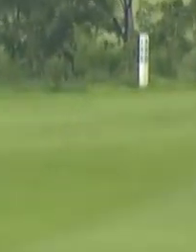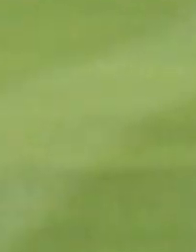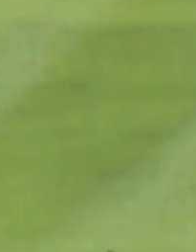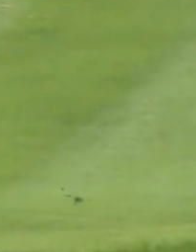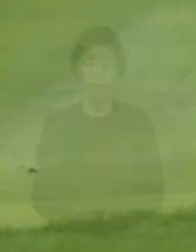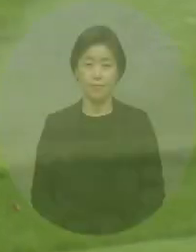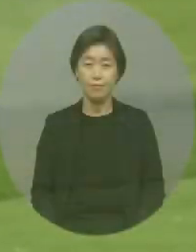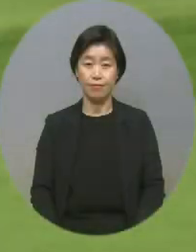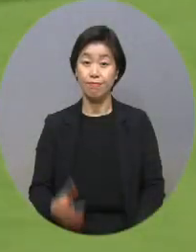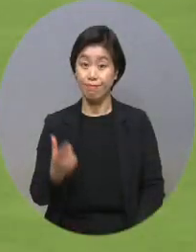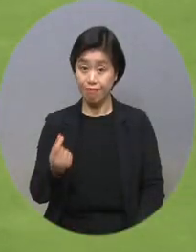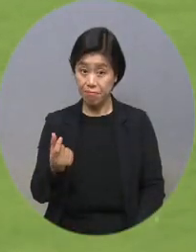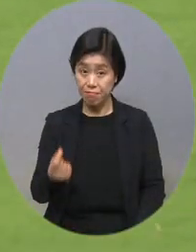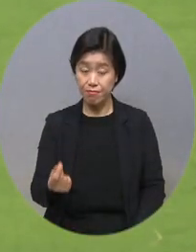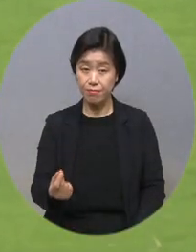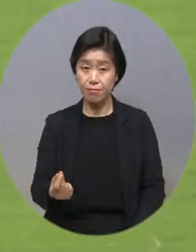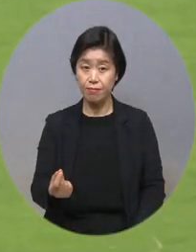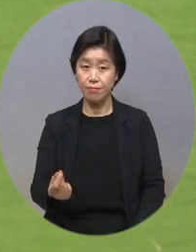어! 오호, 그렇지.